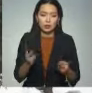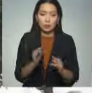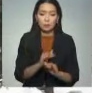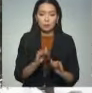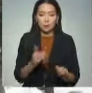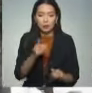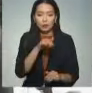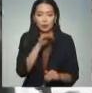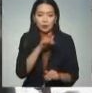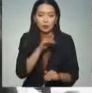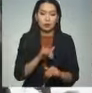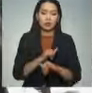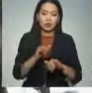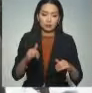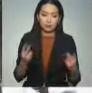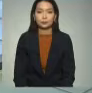талантын ашуымыз керек деп ойлаймын.